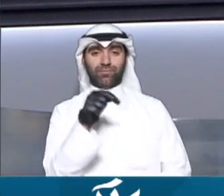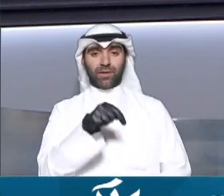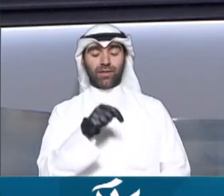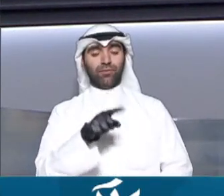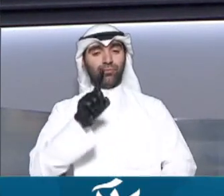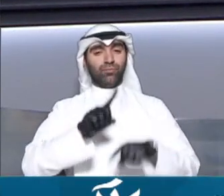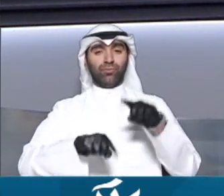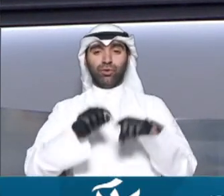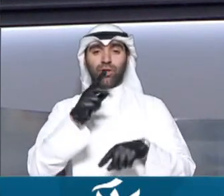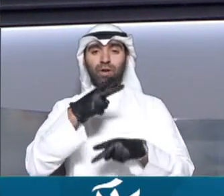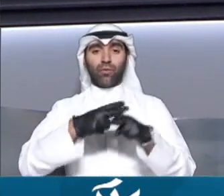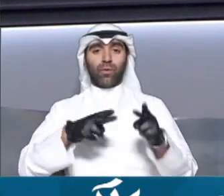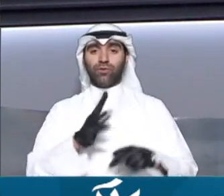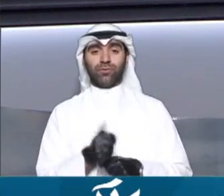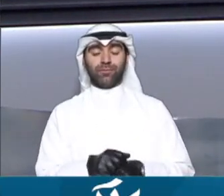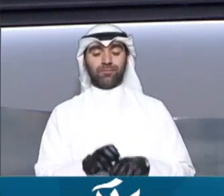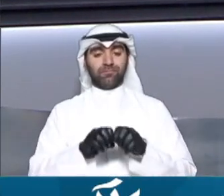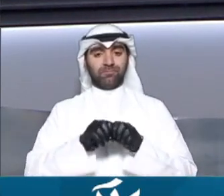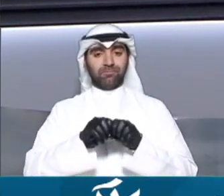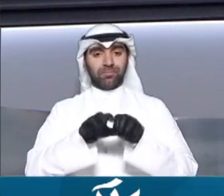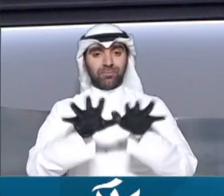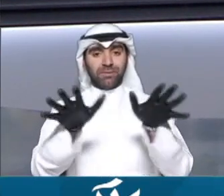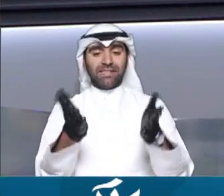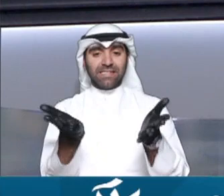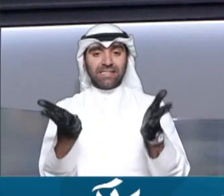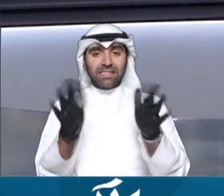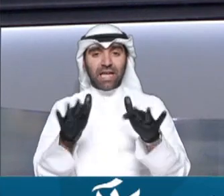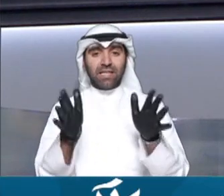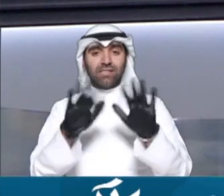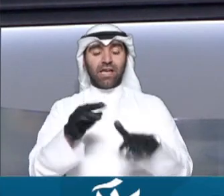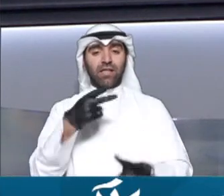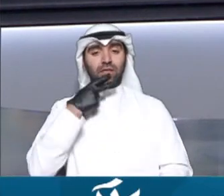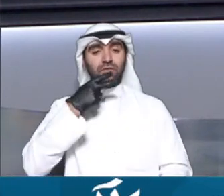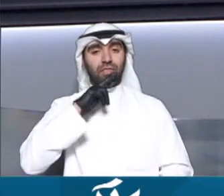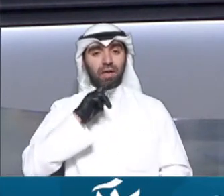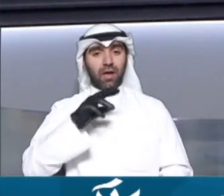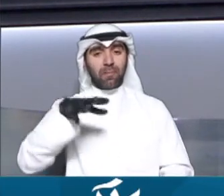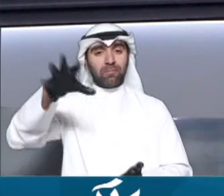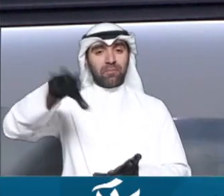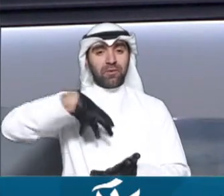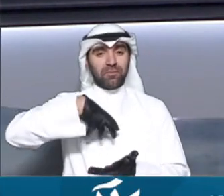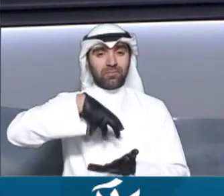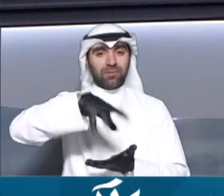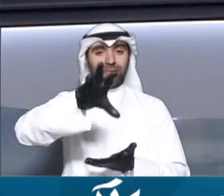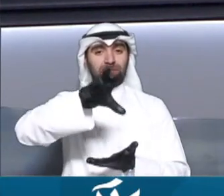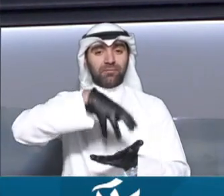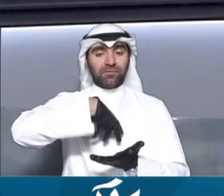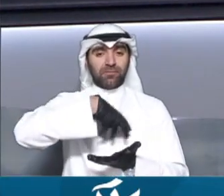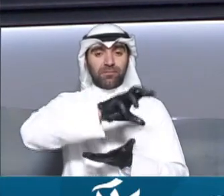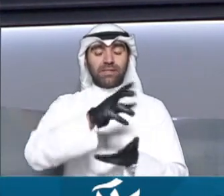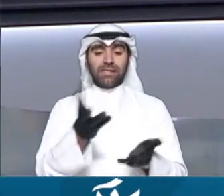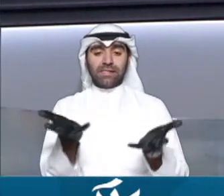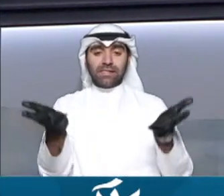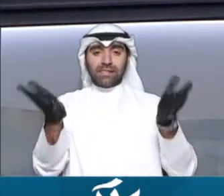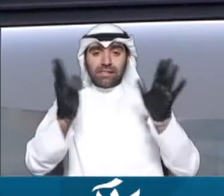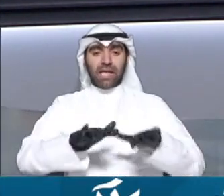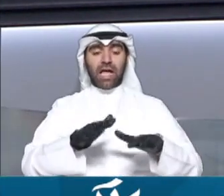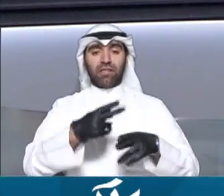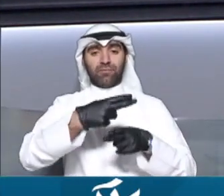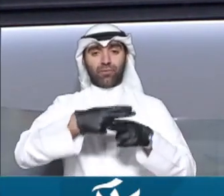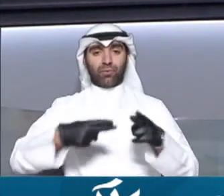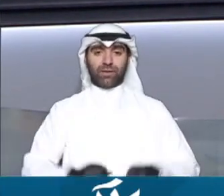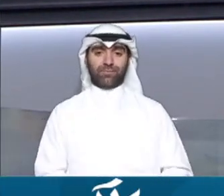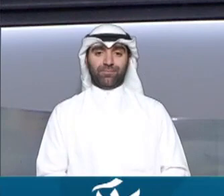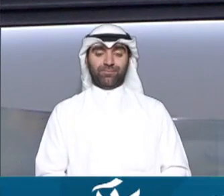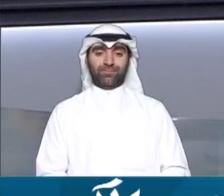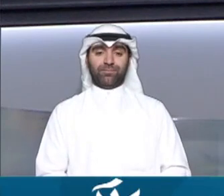لتسيء إلى الجهود الكبيرة لتبذلها الحكومة لمكافحة فيروس كورونا، ويأتي البعض أيضا ليقلل من حجم